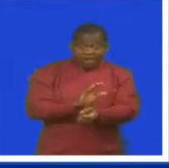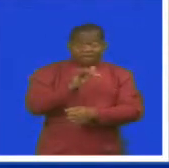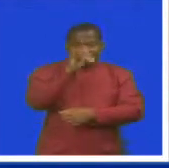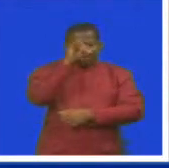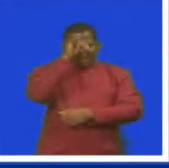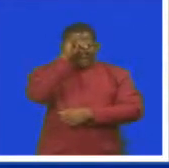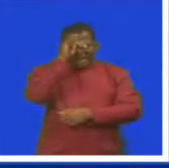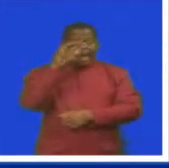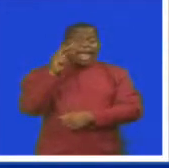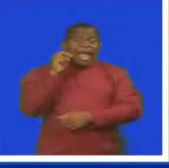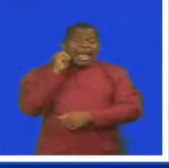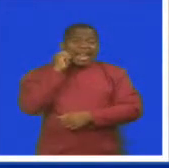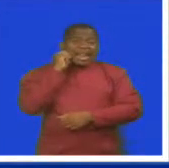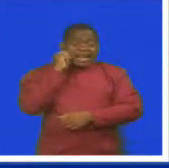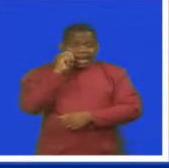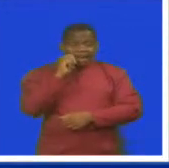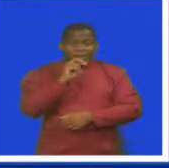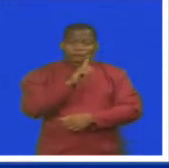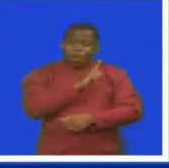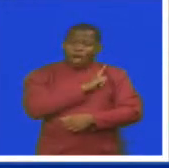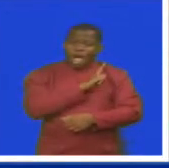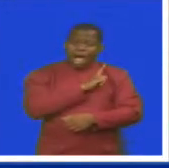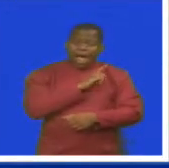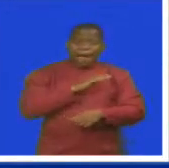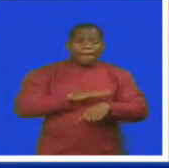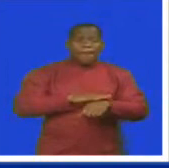lamanenga alendansi kubombabane